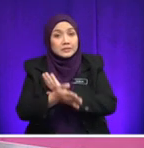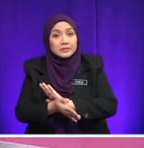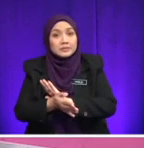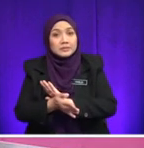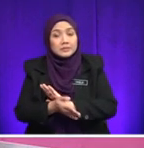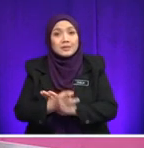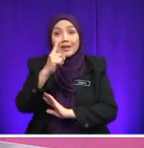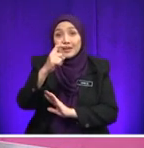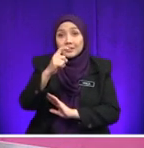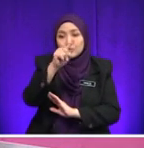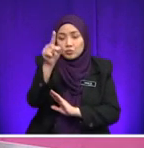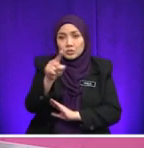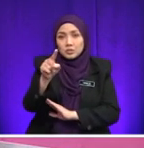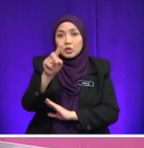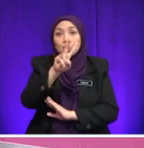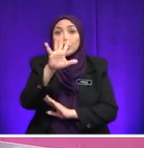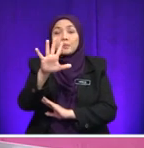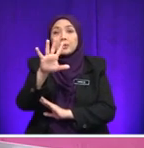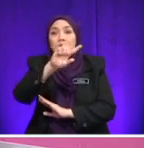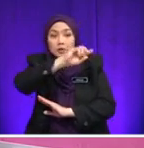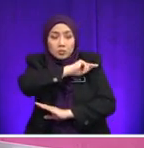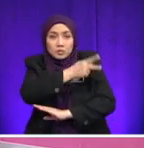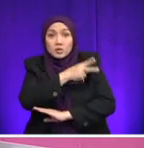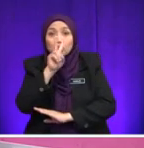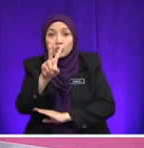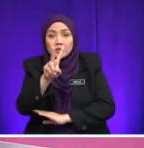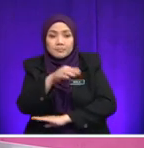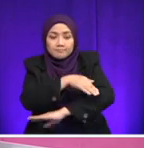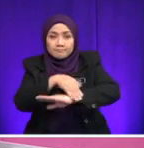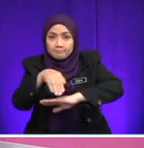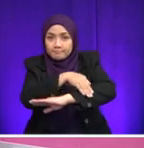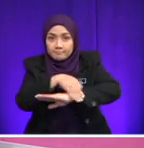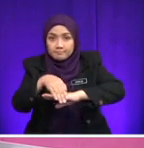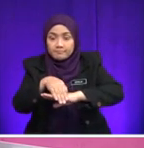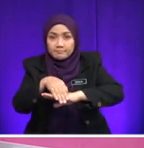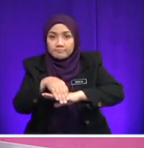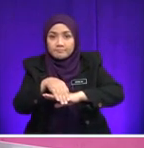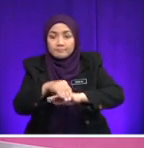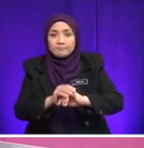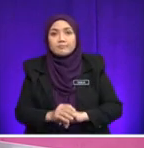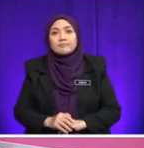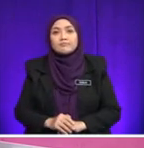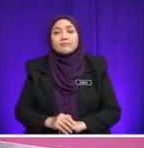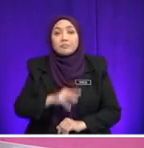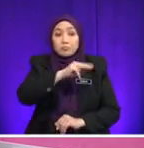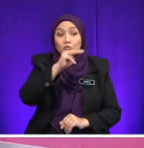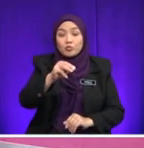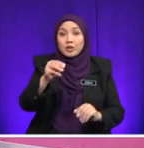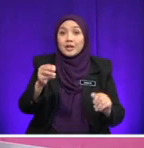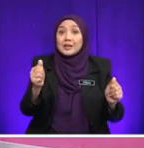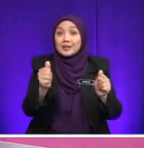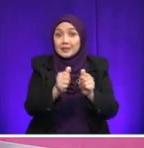x² = 25 kuasa 2 yaitu Sisi antara Farid ke papan e